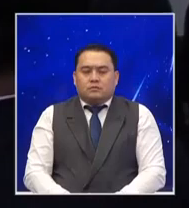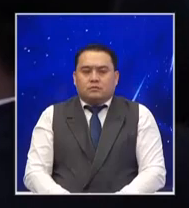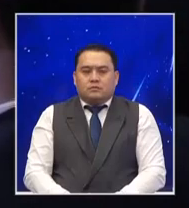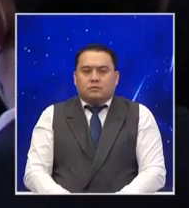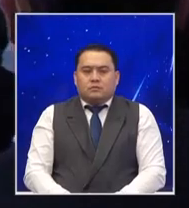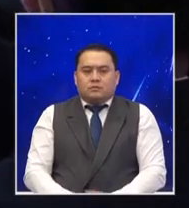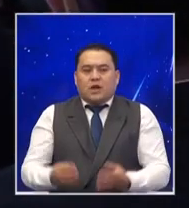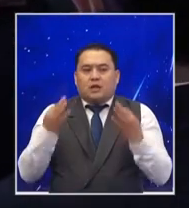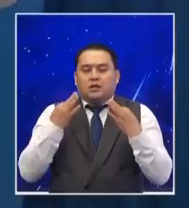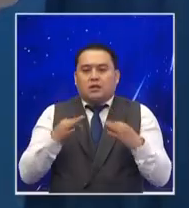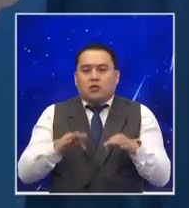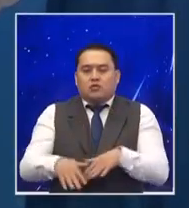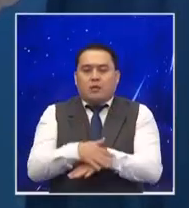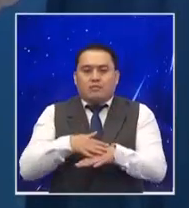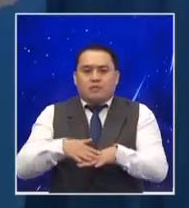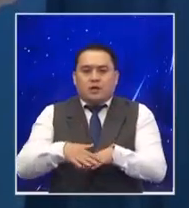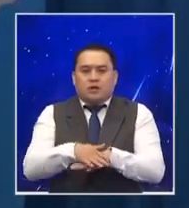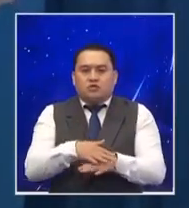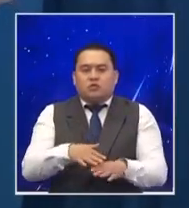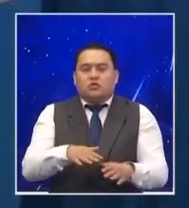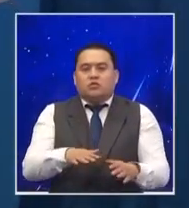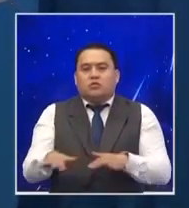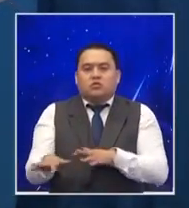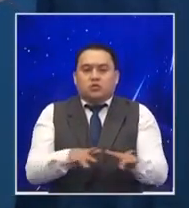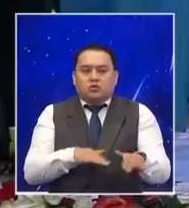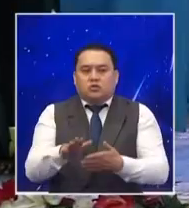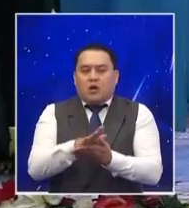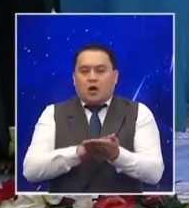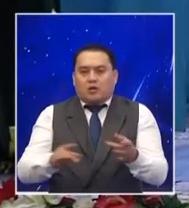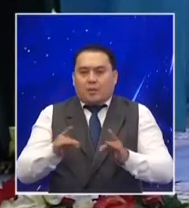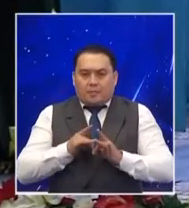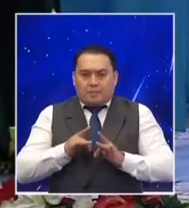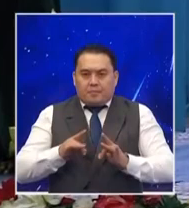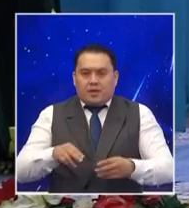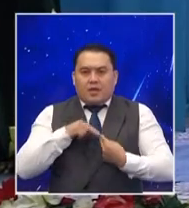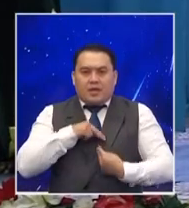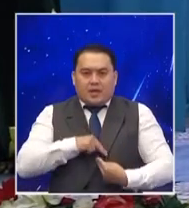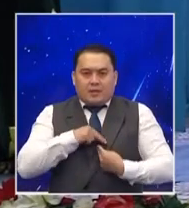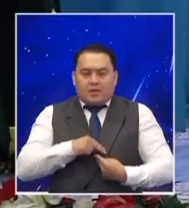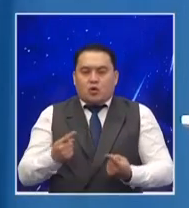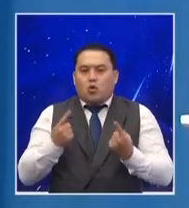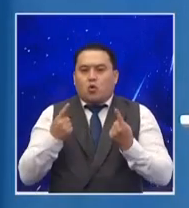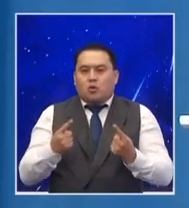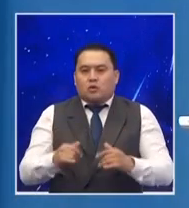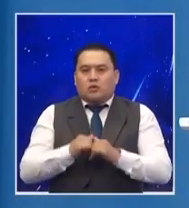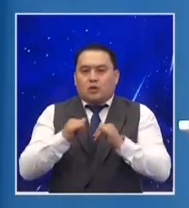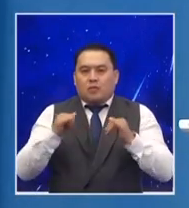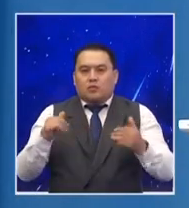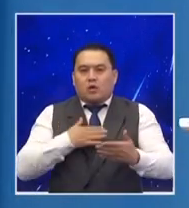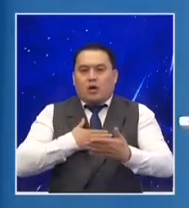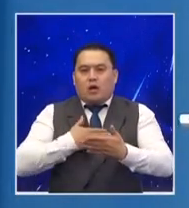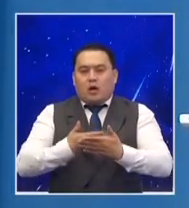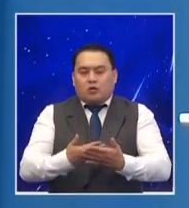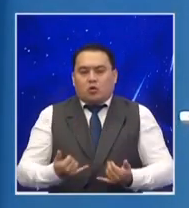Тәуелсіздік мәңгілік елдің тұғыры. Алакөлдегі шара салтанатты жиынмен жалғасты. Мерекеде еңбегі елеулі, ауданның дамуында белсенді